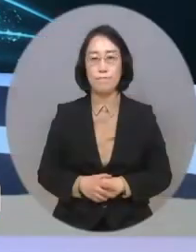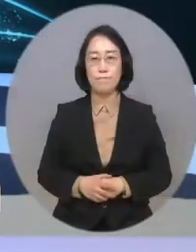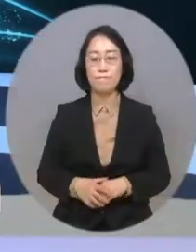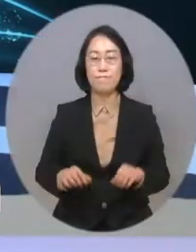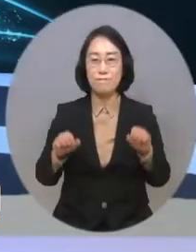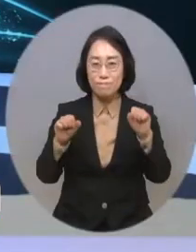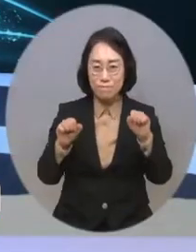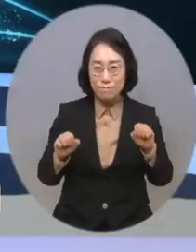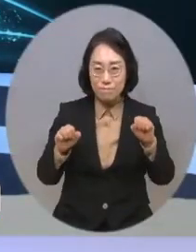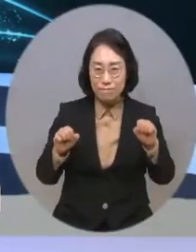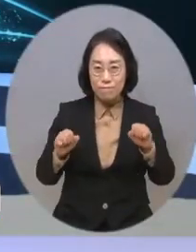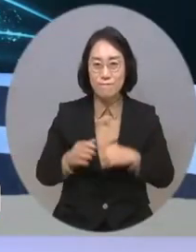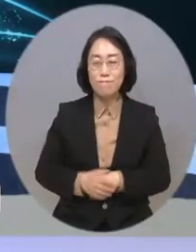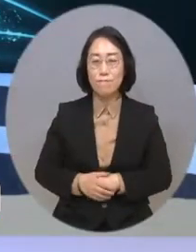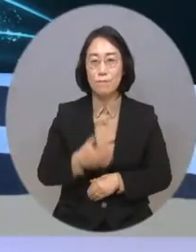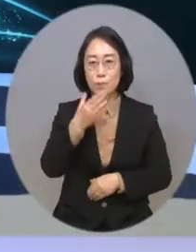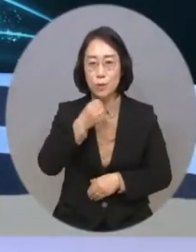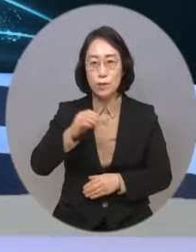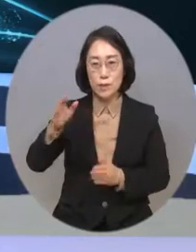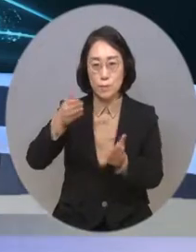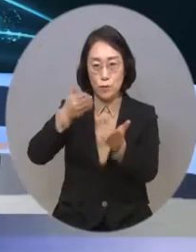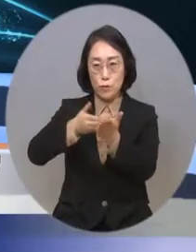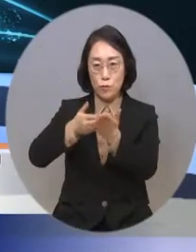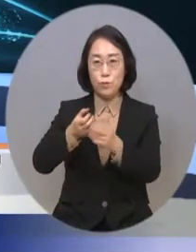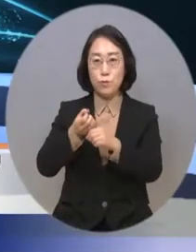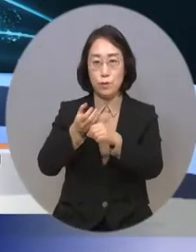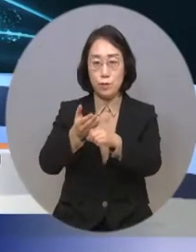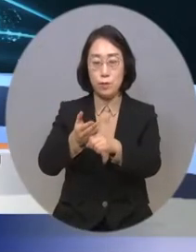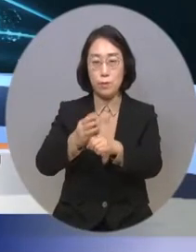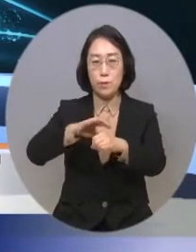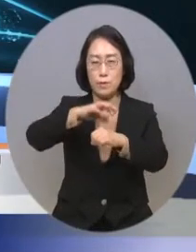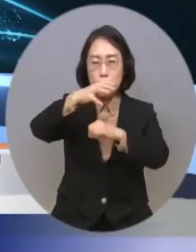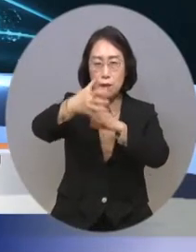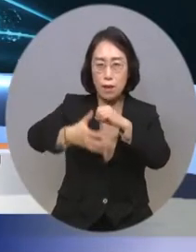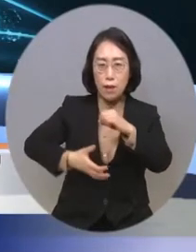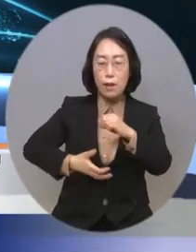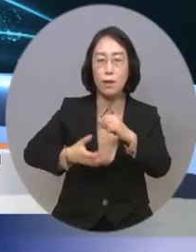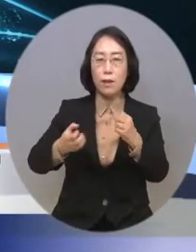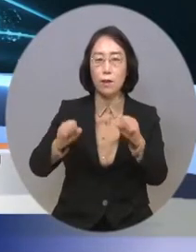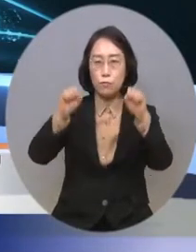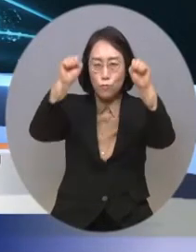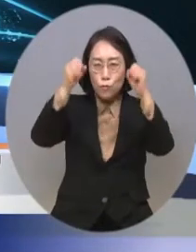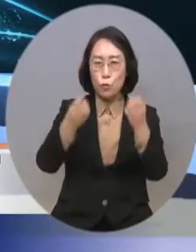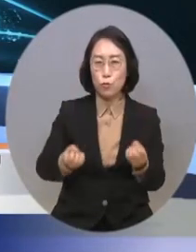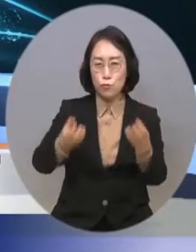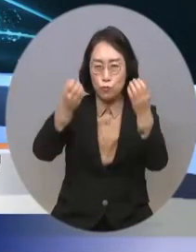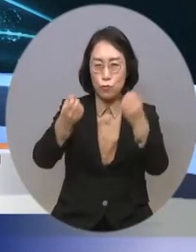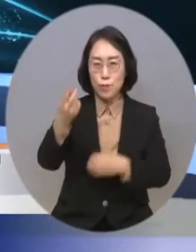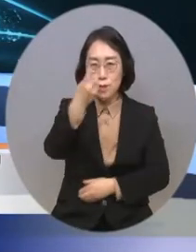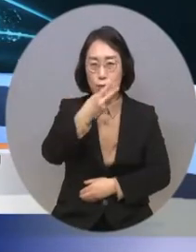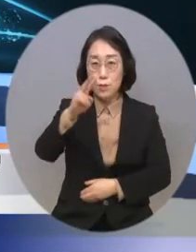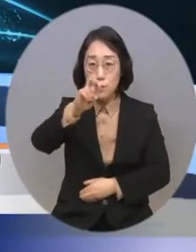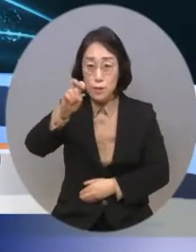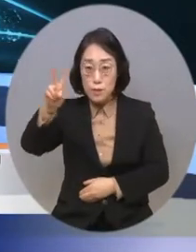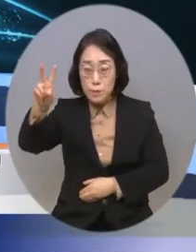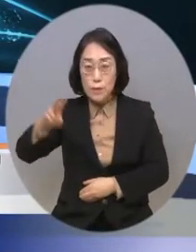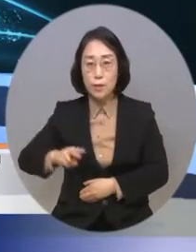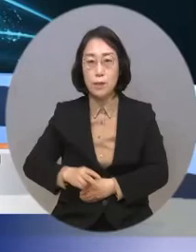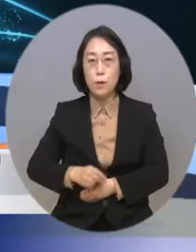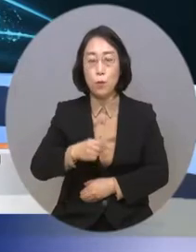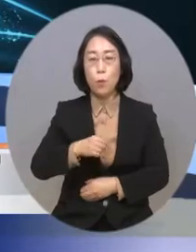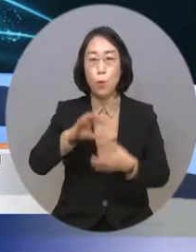시청자 여러분 안녕하십니까? 복지TV 뉴스입니다. 전 세계가 스포츠 축제 2022 베이징 동계올림픽으로